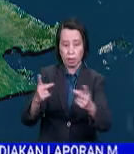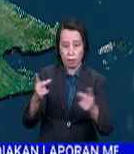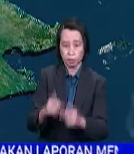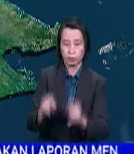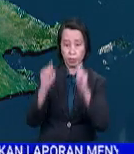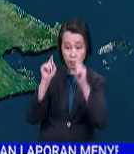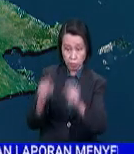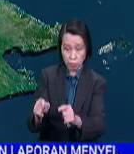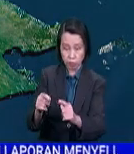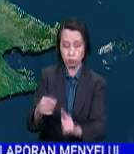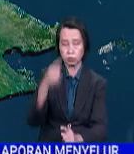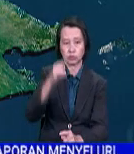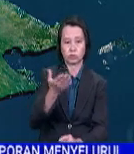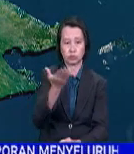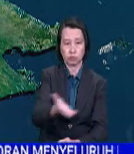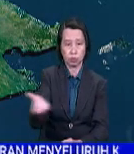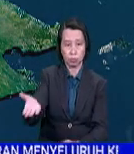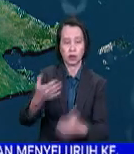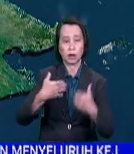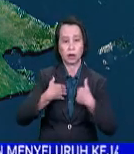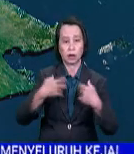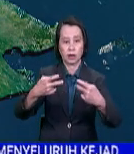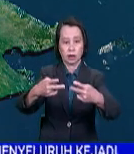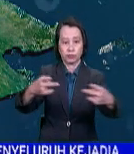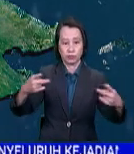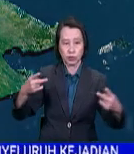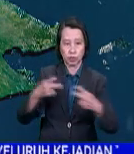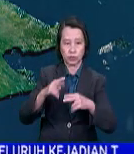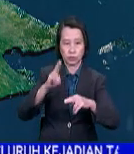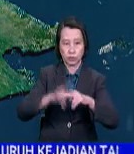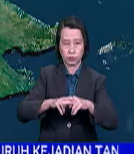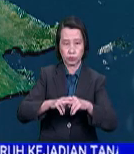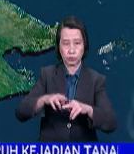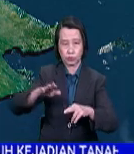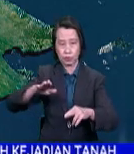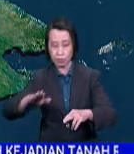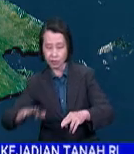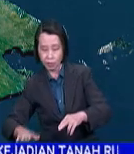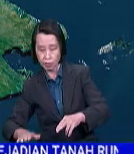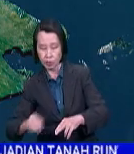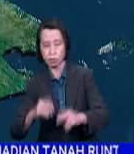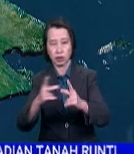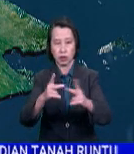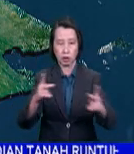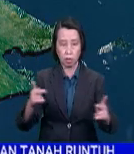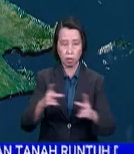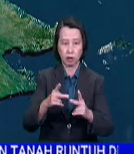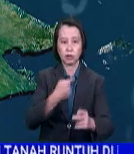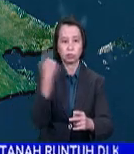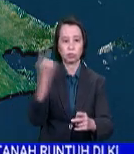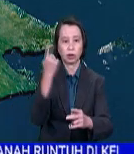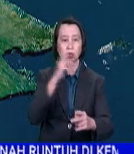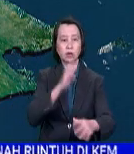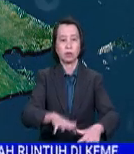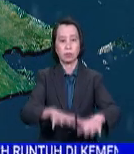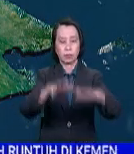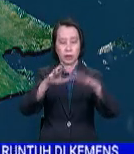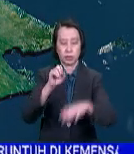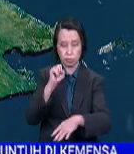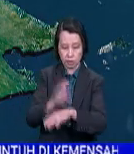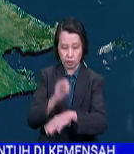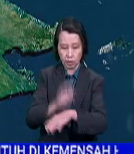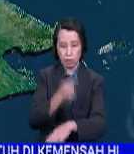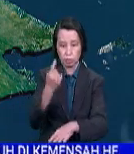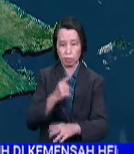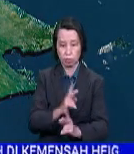terbabit, khususnya bagi mereka yang berada di kawasan yang berkedudukan rendah dan juga di kawasan yang kerap banjir, dinasihatkan